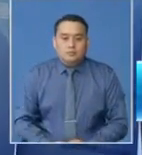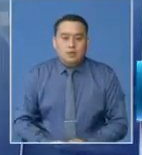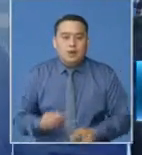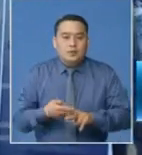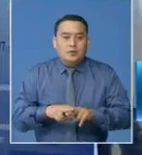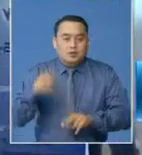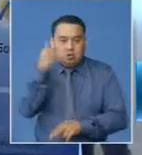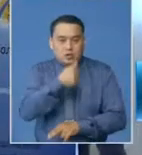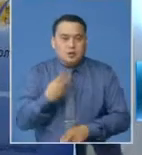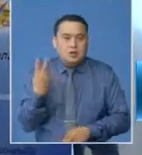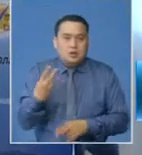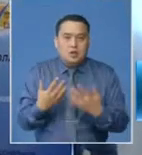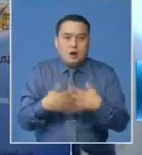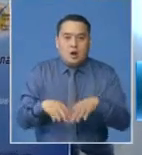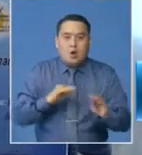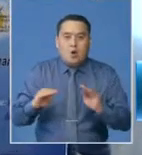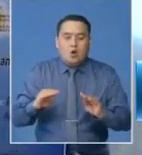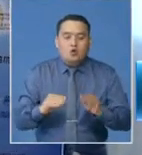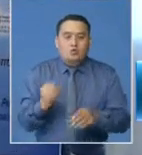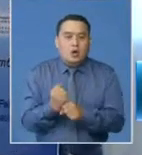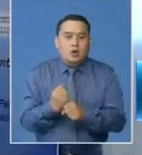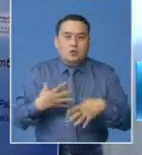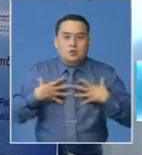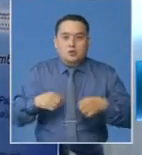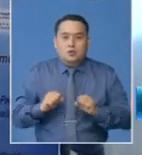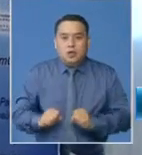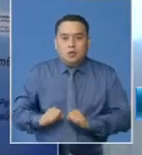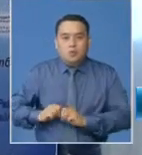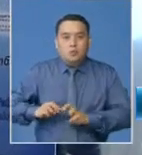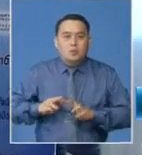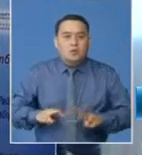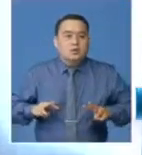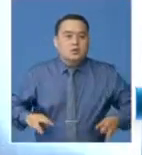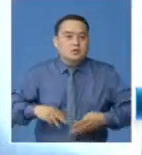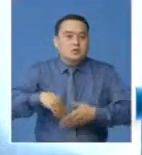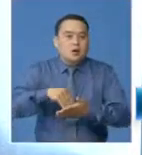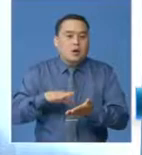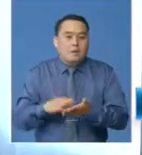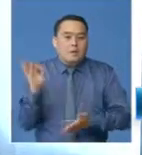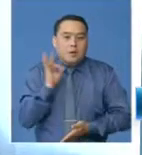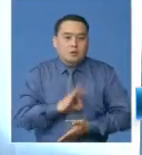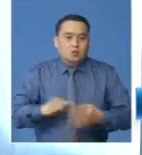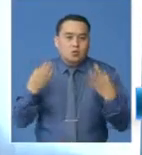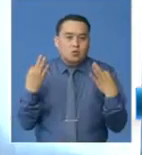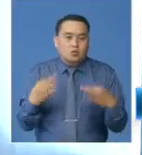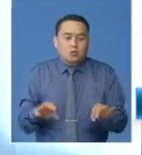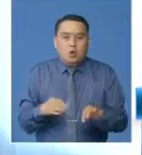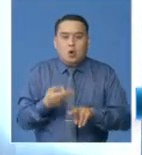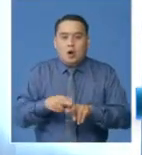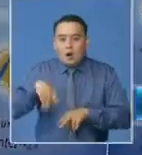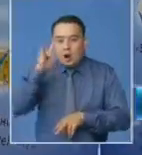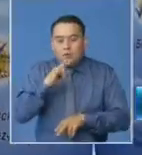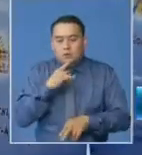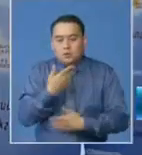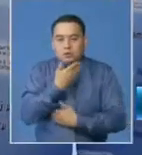Биыл біз екі бірдей құрылғы жасап шықтық. Екеуі де денсаулық сақтау министрлігінде тіркеліп, пайдалануға рұқсат берілген. Мұндай құрылғы Қазақстанда